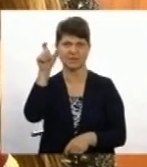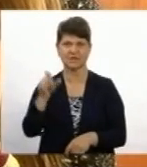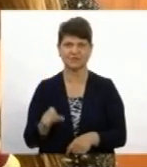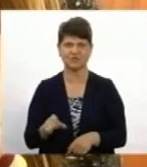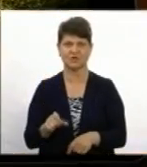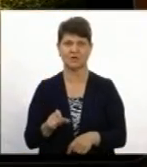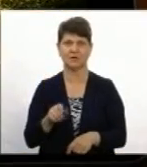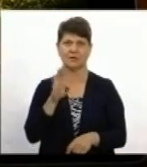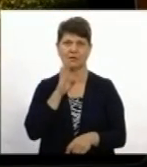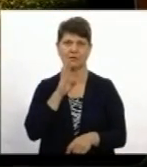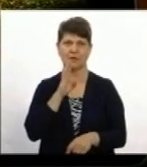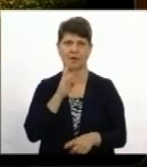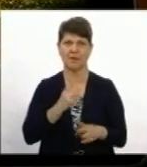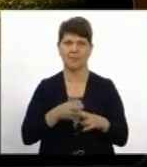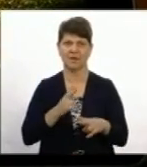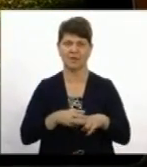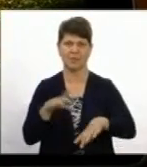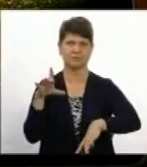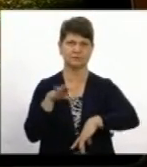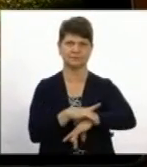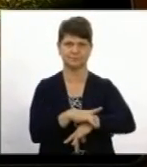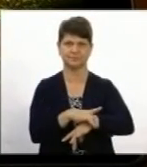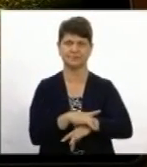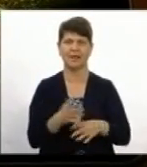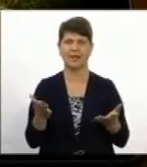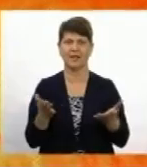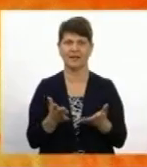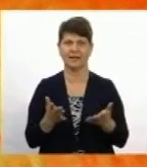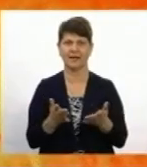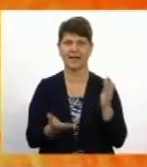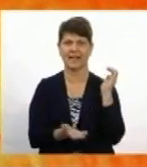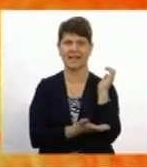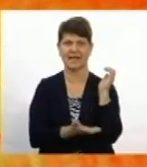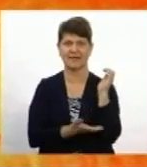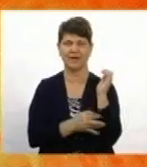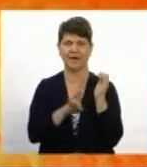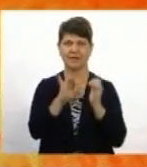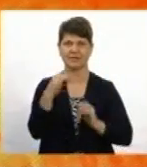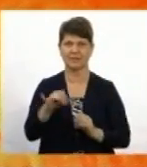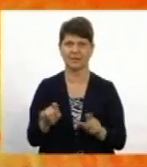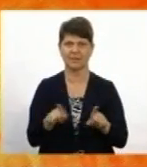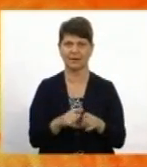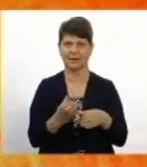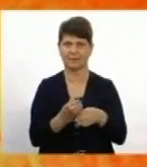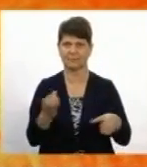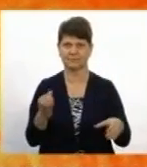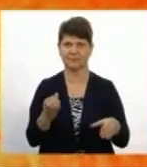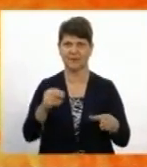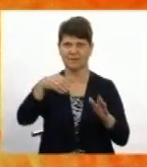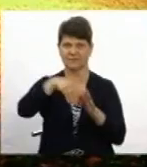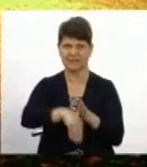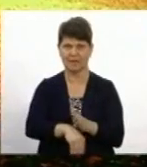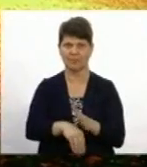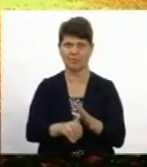прикована таким металевим кайданом, який тримає дерев'яний такий брусок в землю,